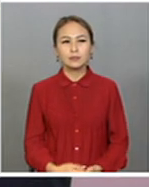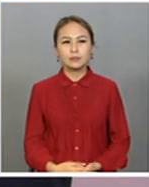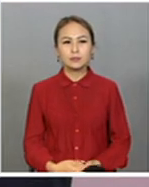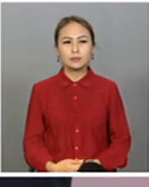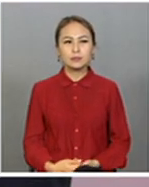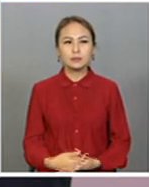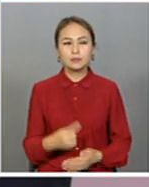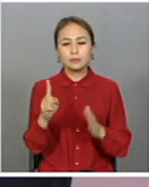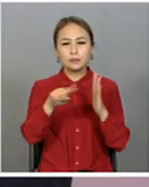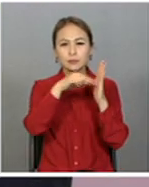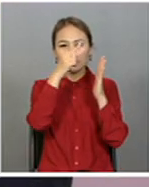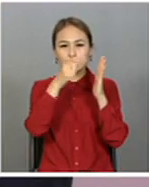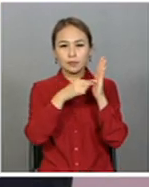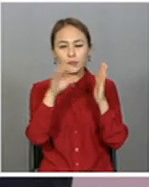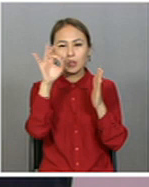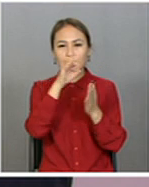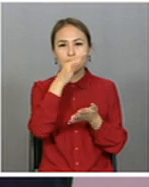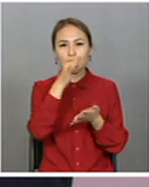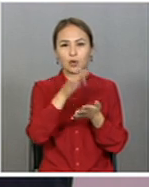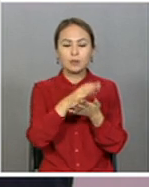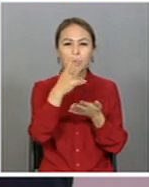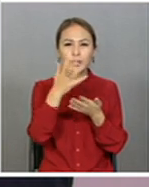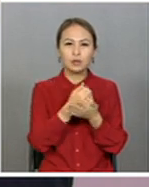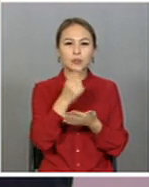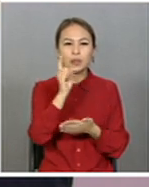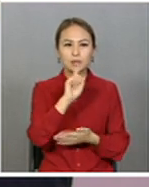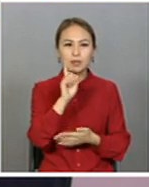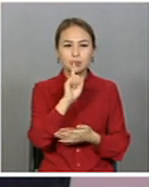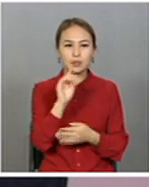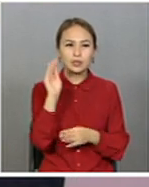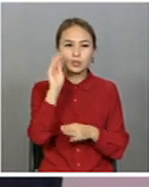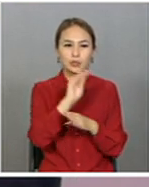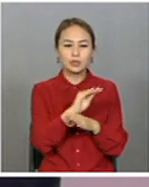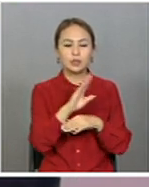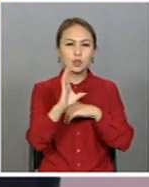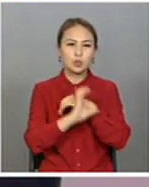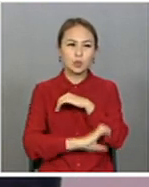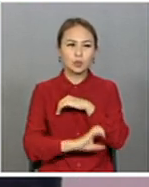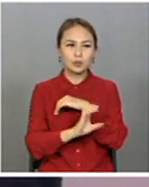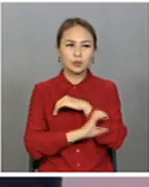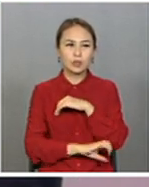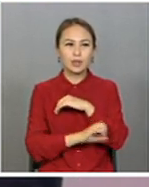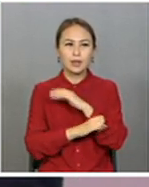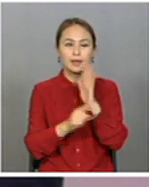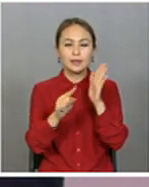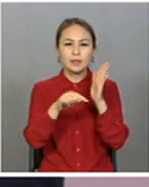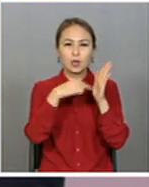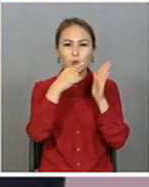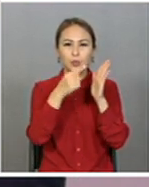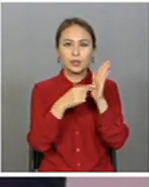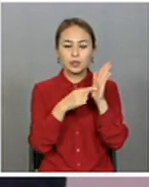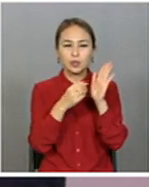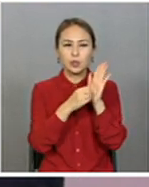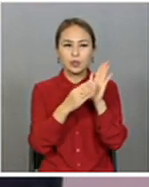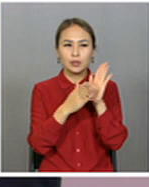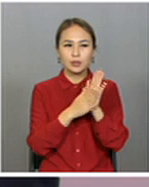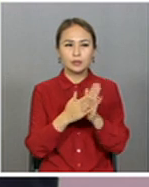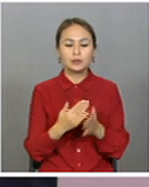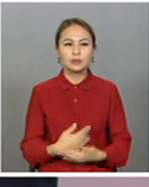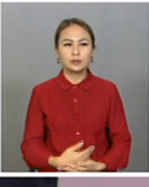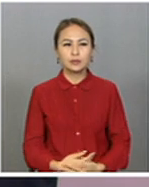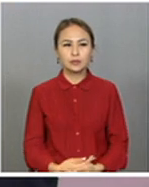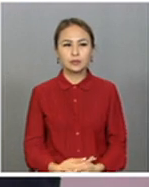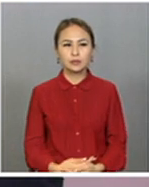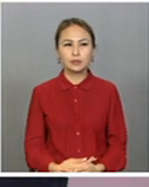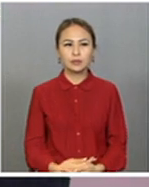Сұраулы сөйлемдер жауап алу мақсатында және соңында сұрау белгісі қойылады екен.